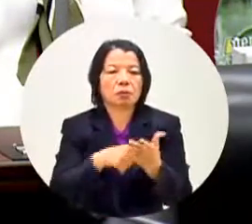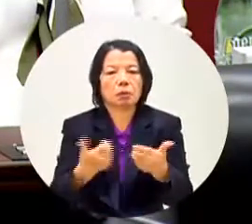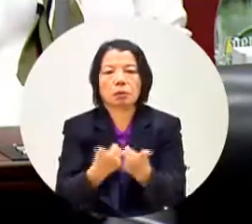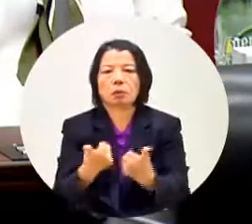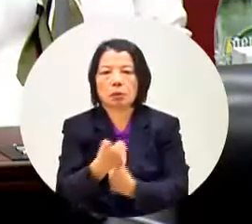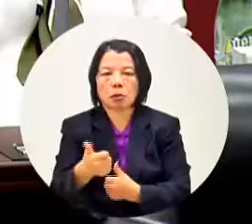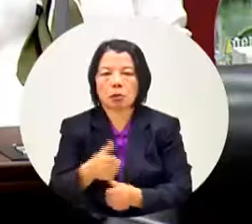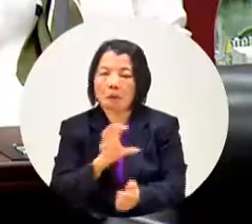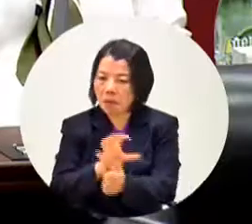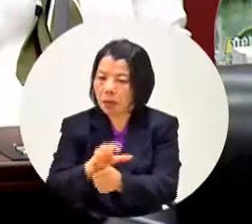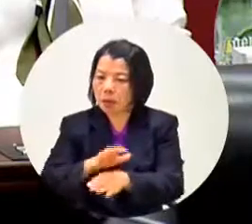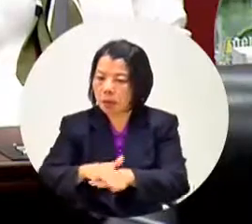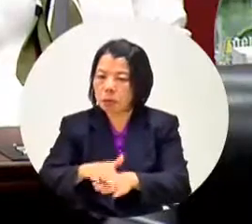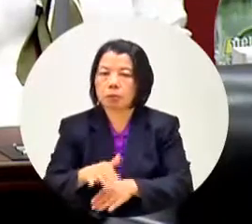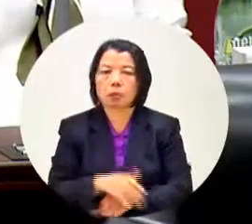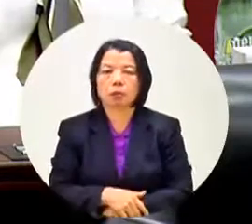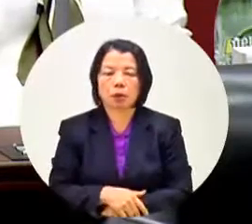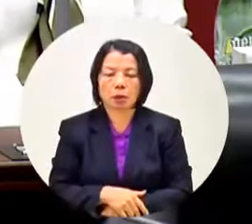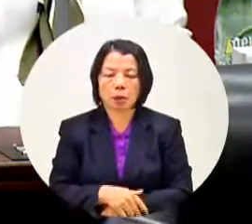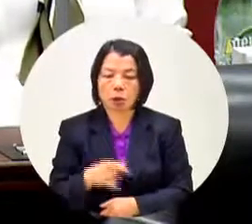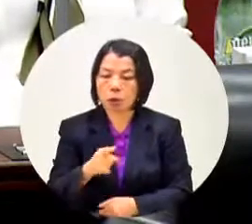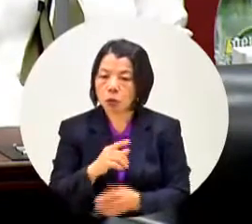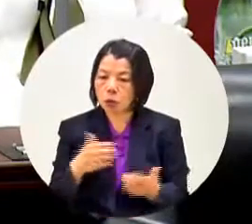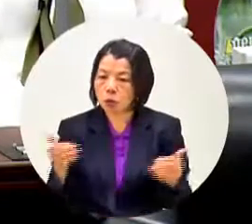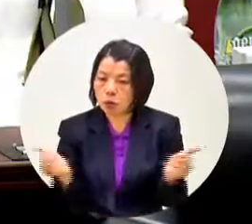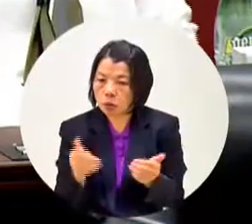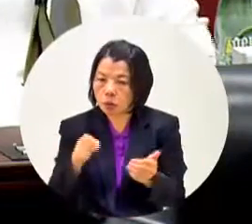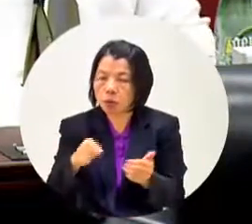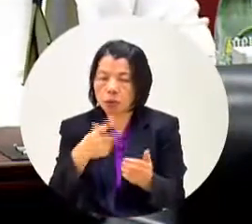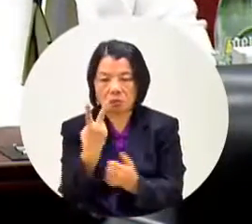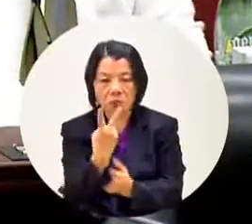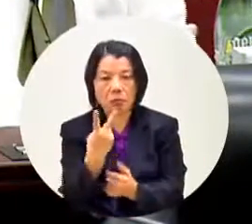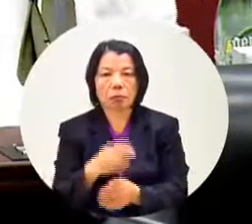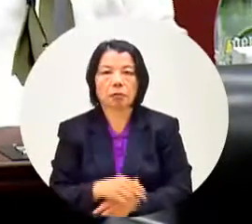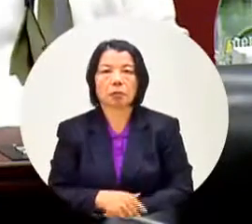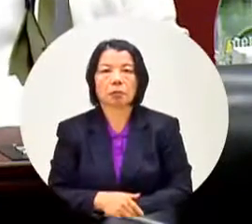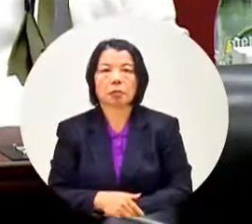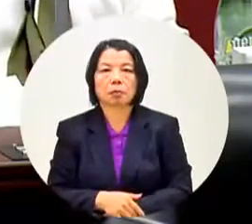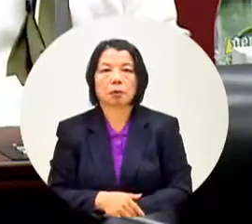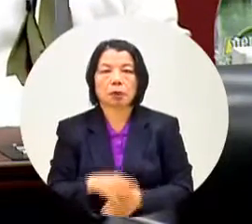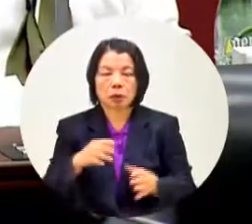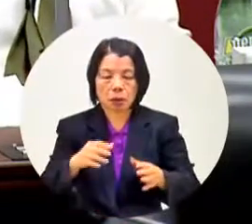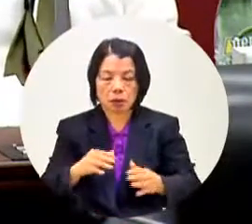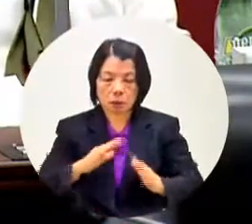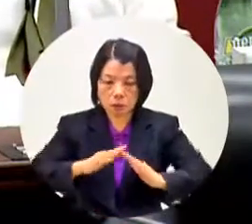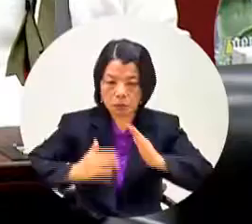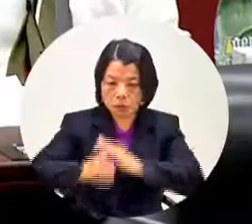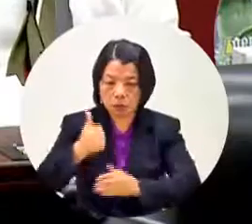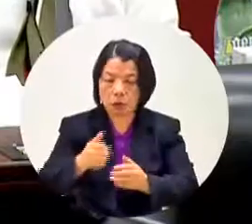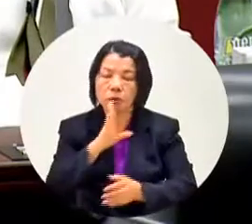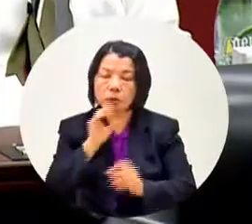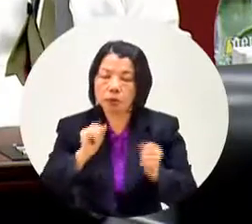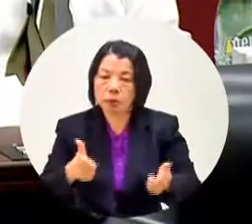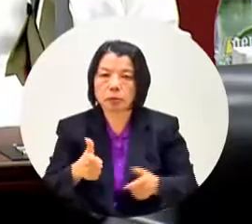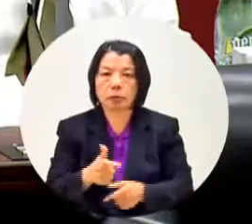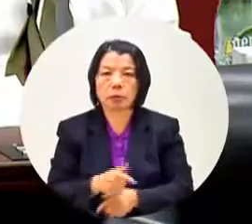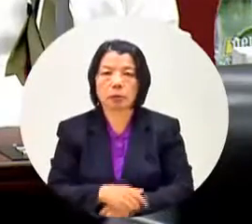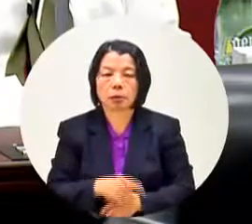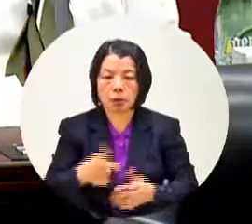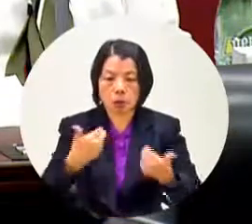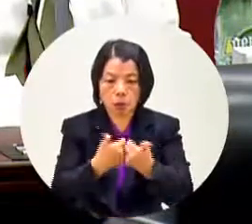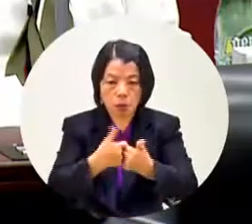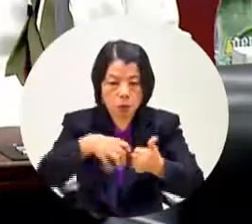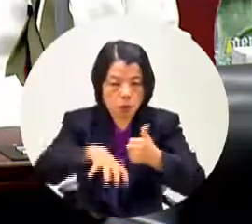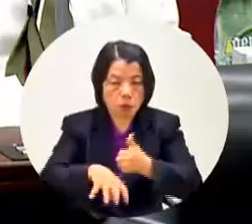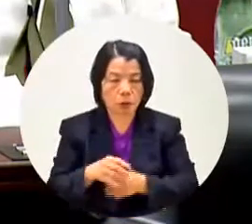种小的还要等它十年二十年之后才会长大。所以这个亲子公园里面我要克服的第一个就是遮阴的问题。那第二